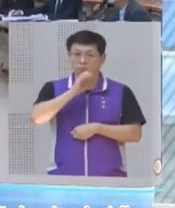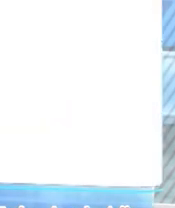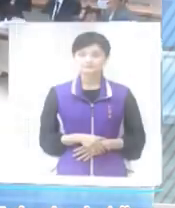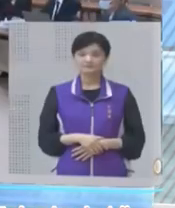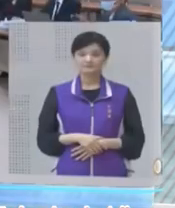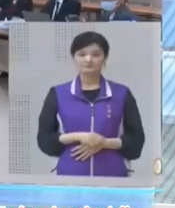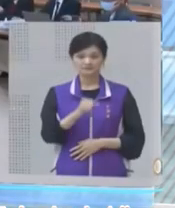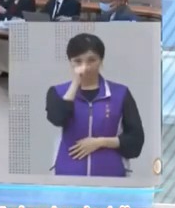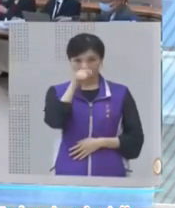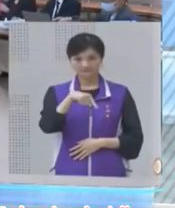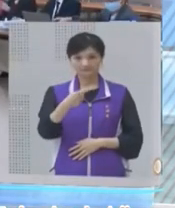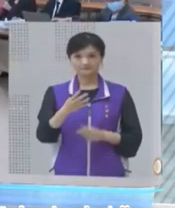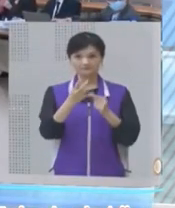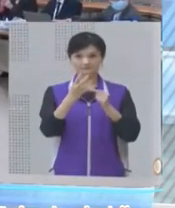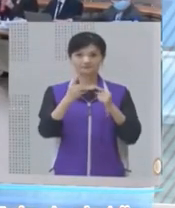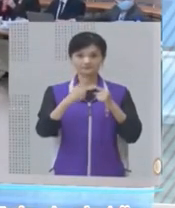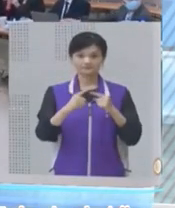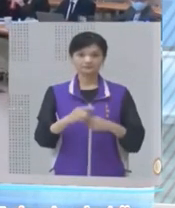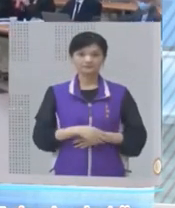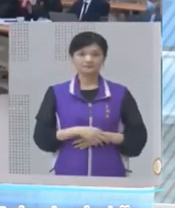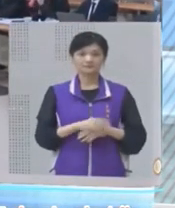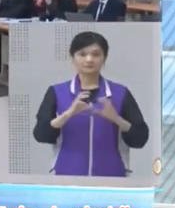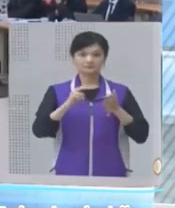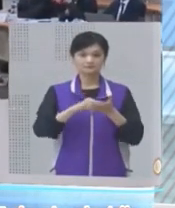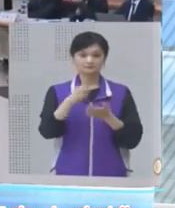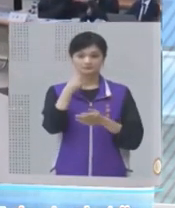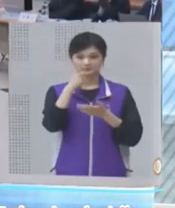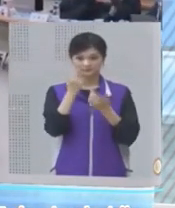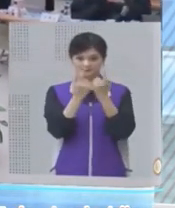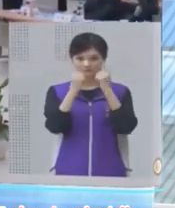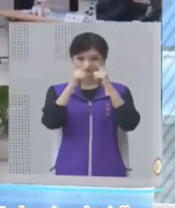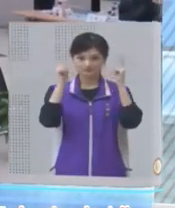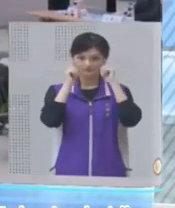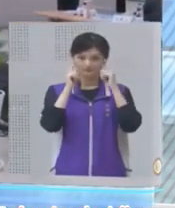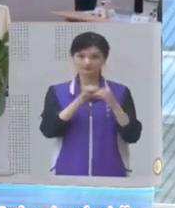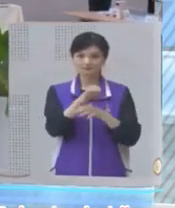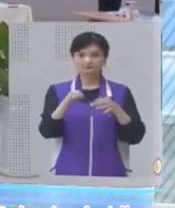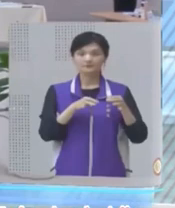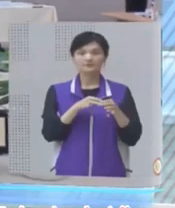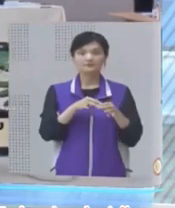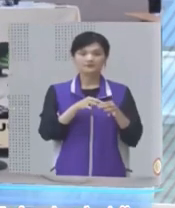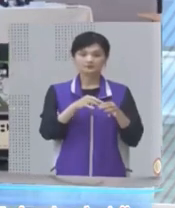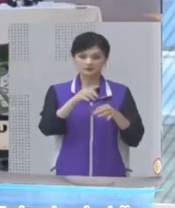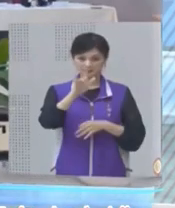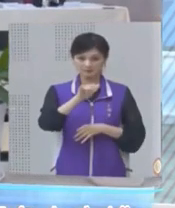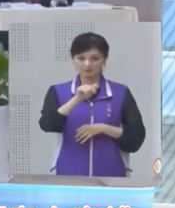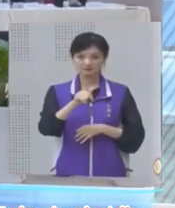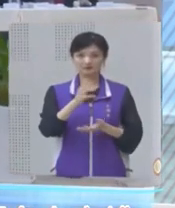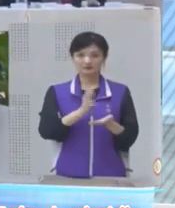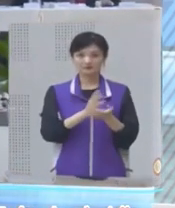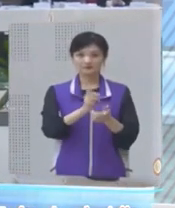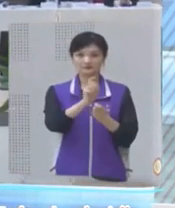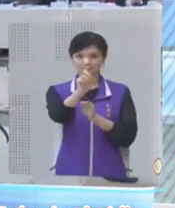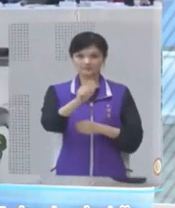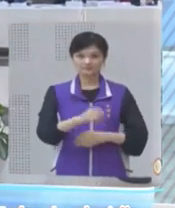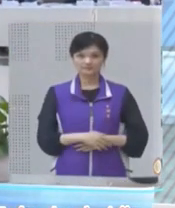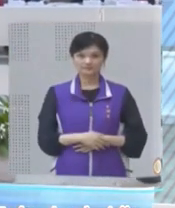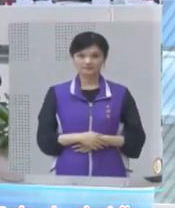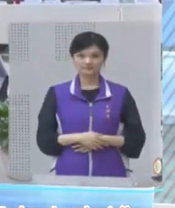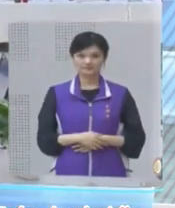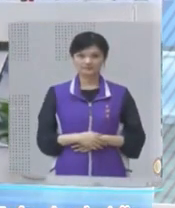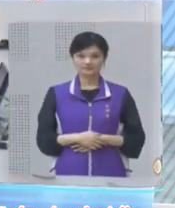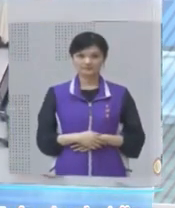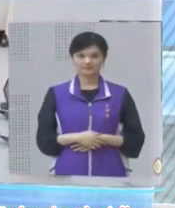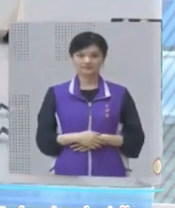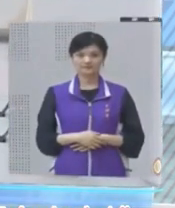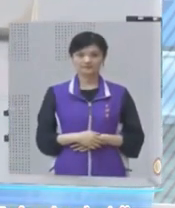意见，而且不会处处被限制。而学者们对于听证会上 NCC 的做法也不认同，强调言论自由是台